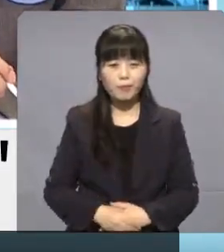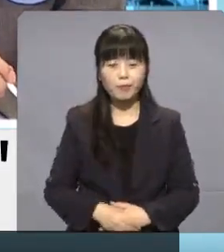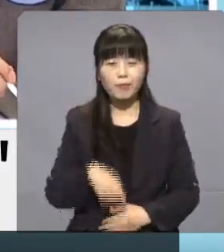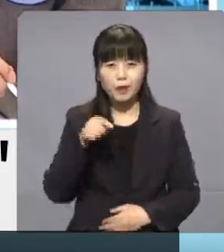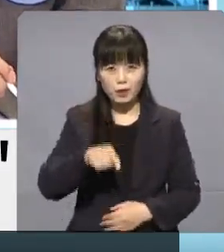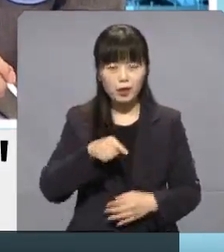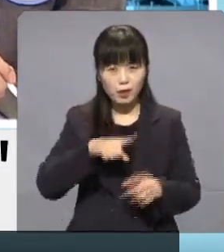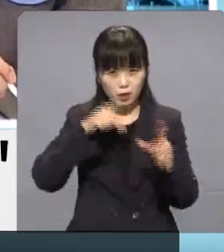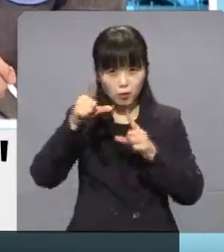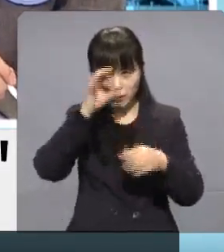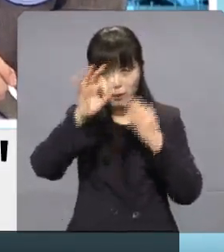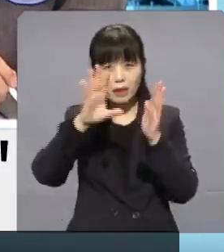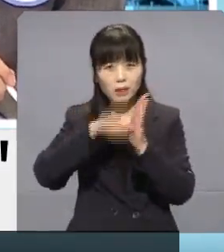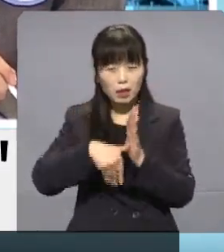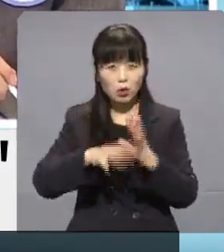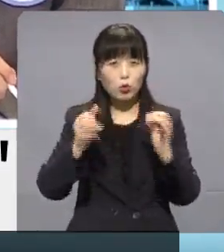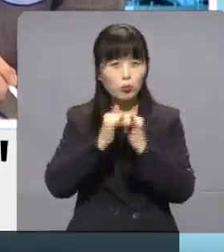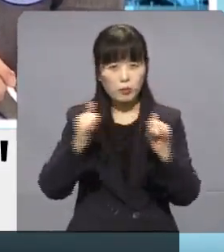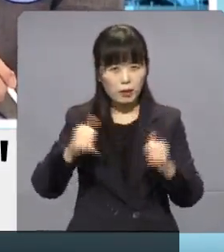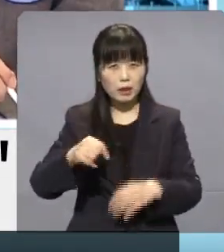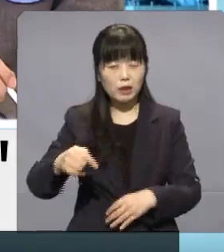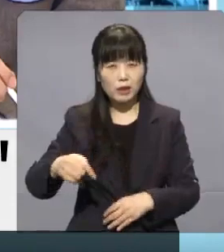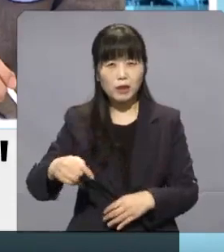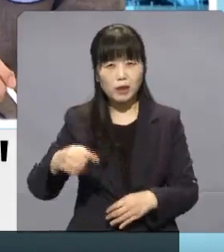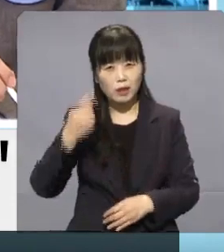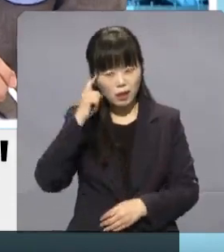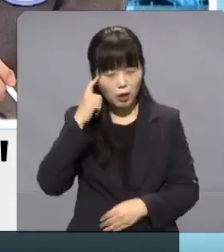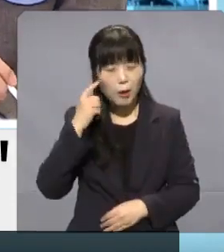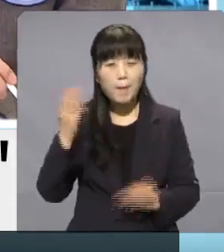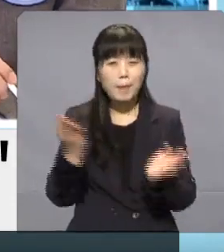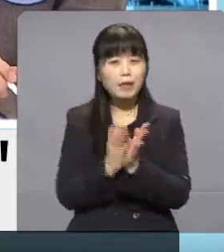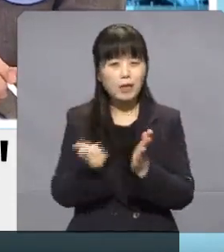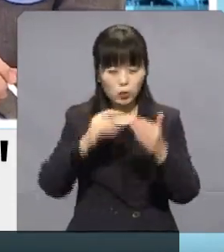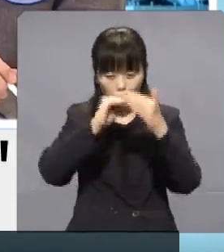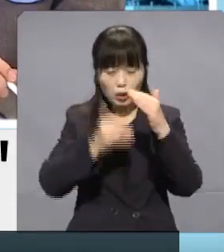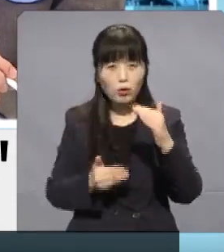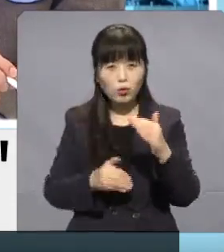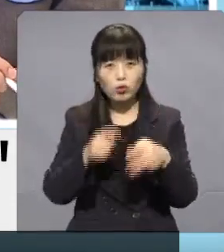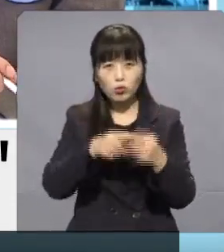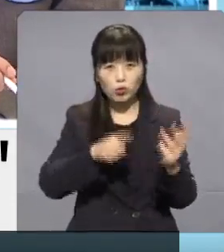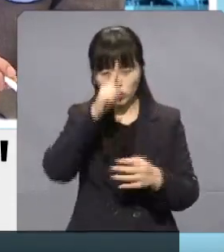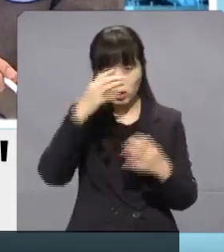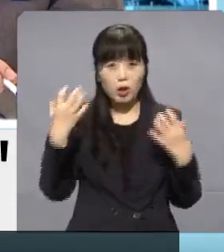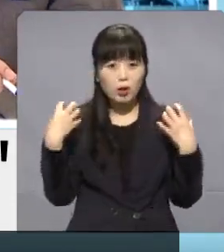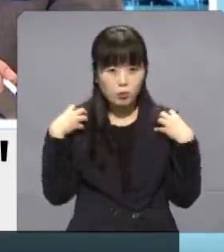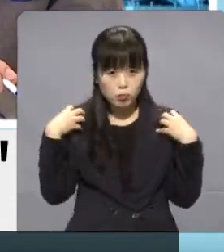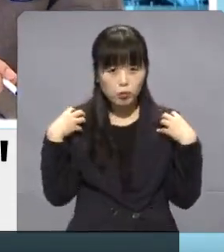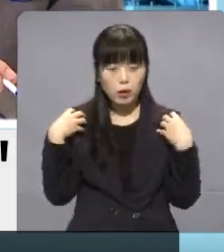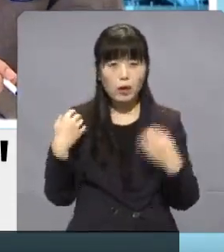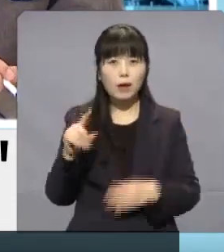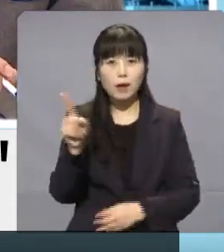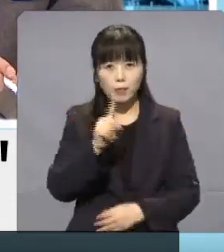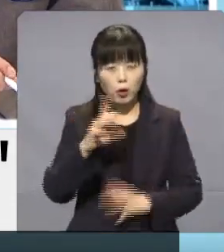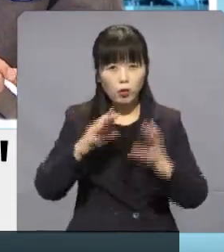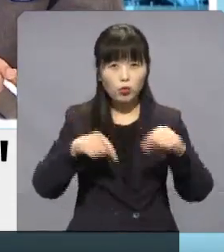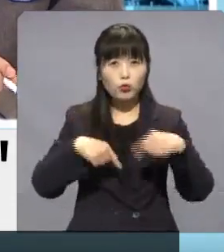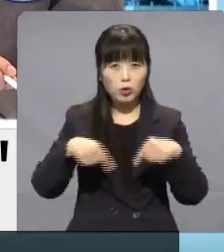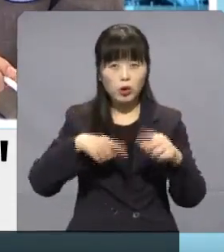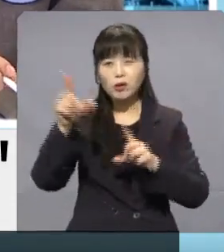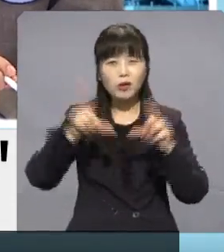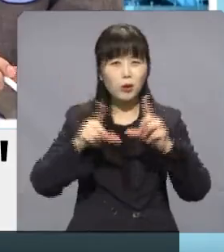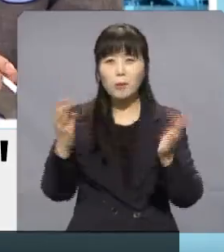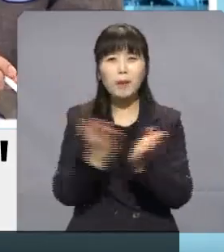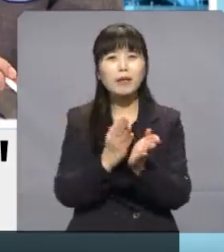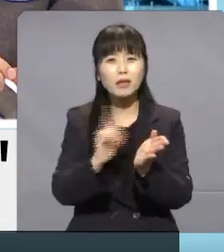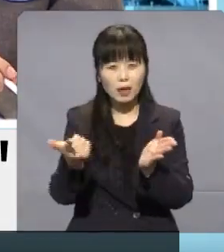측면에서, 국민 정서에도 맞지 않고, 그리고 내용적으로도 지금 윤석열 정부의 어떤 국정 기조하고도 너무